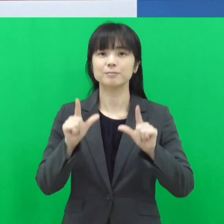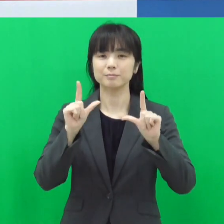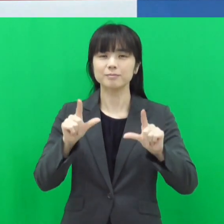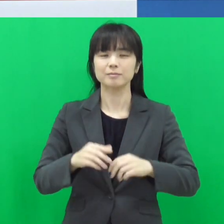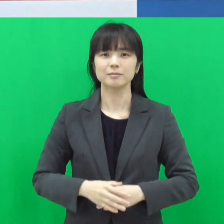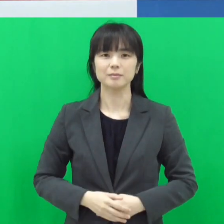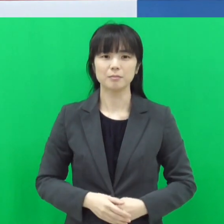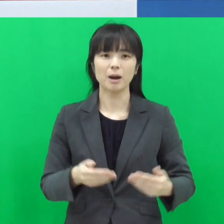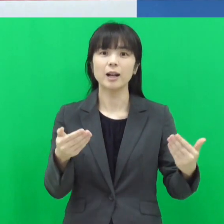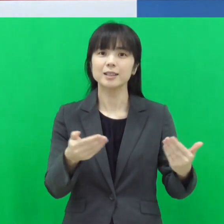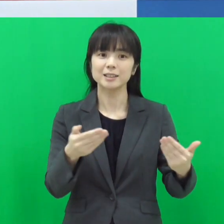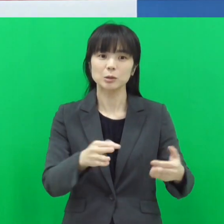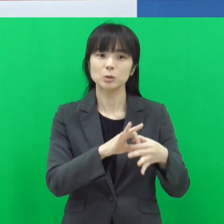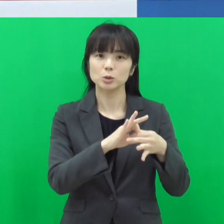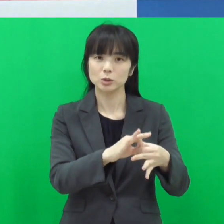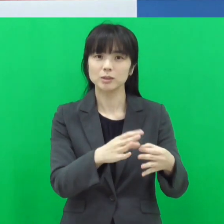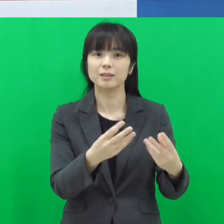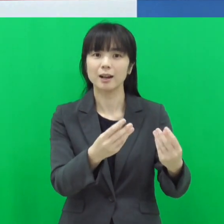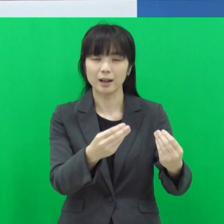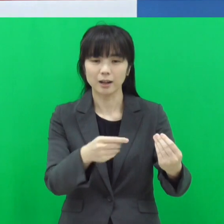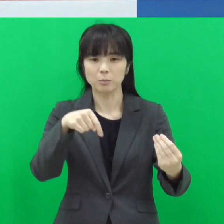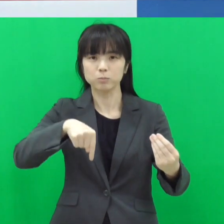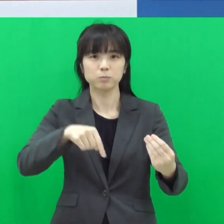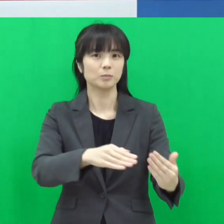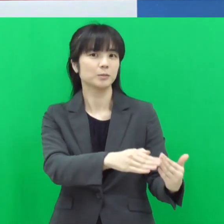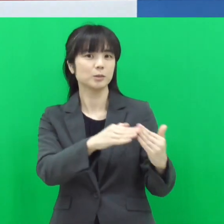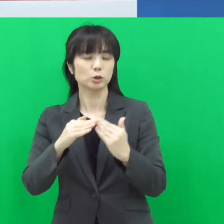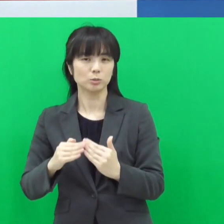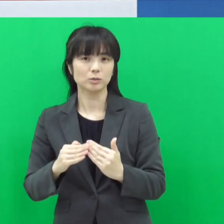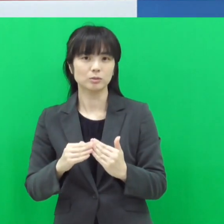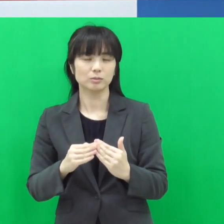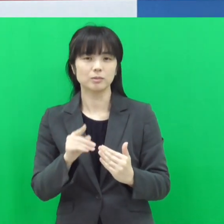転職なき移住と申し上げましたけれども、